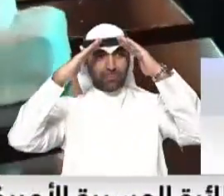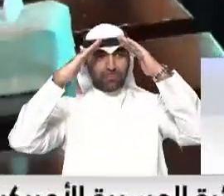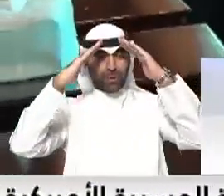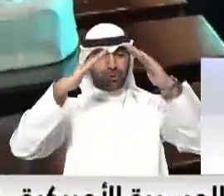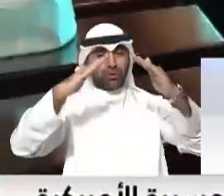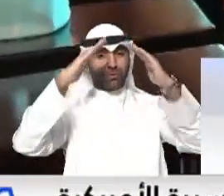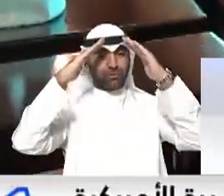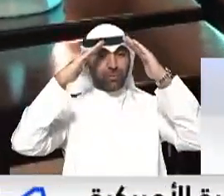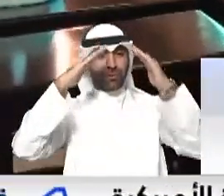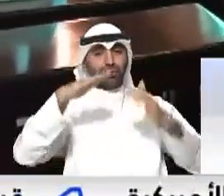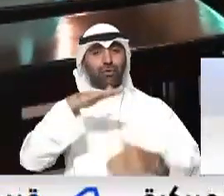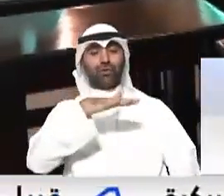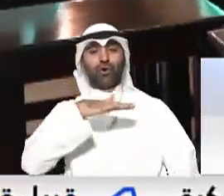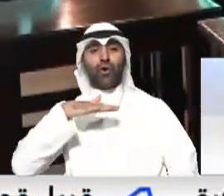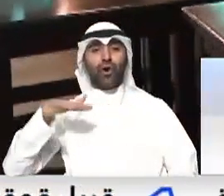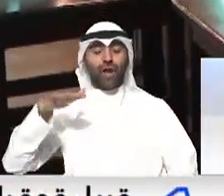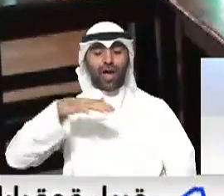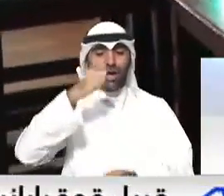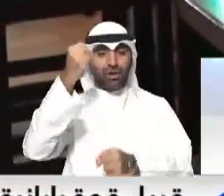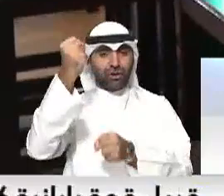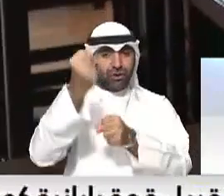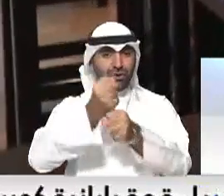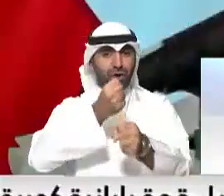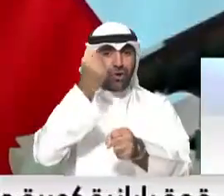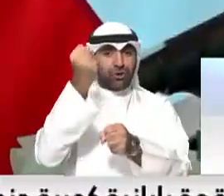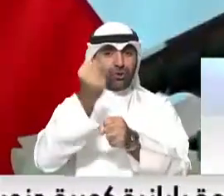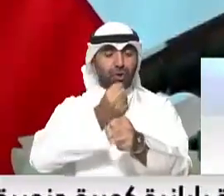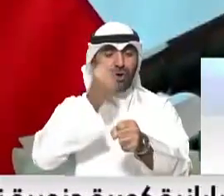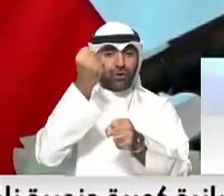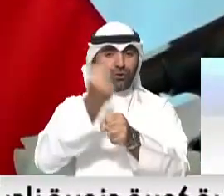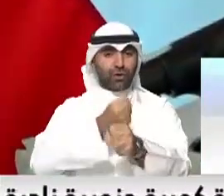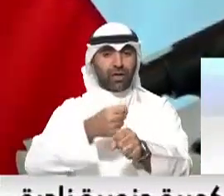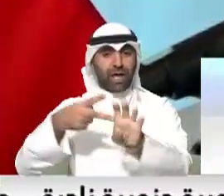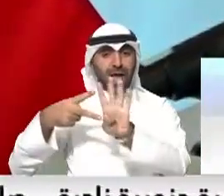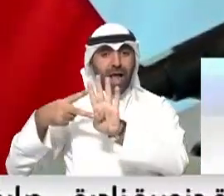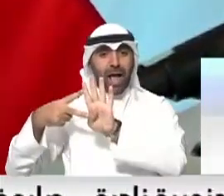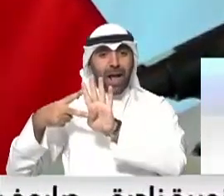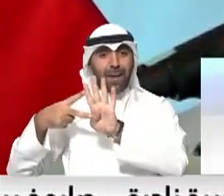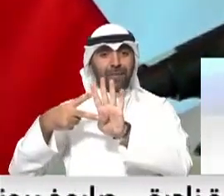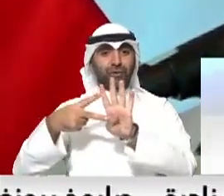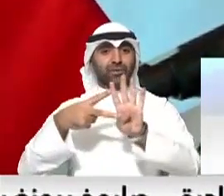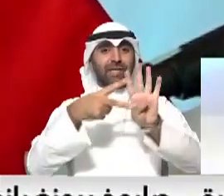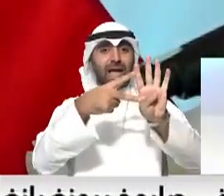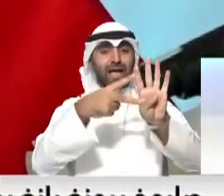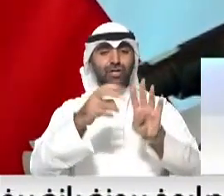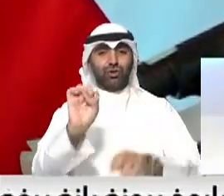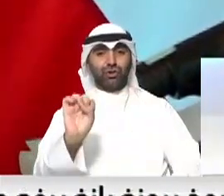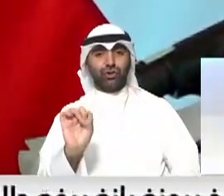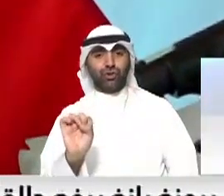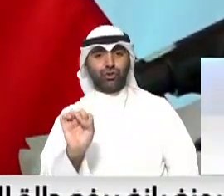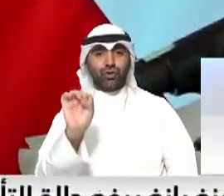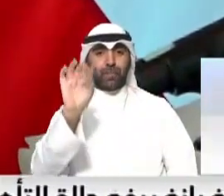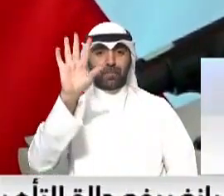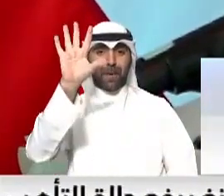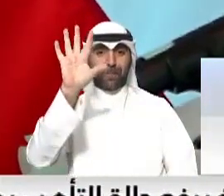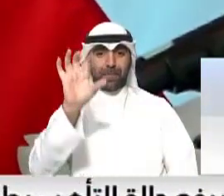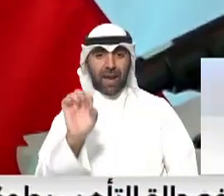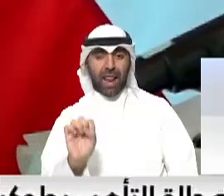أعلى تقدير على الأداء البطولي اللي قاعد تأدونه في هذه المهمات في إحباط